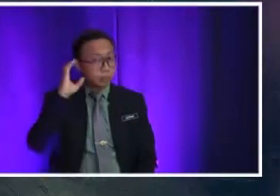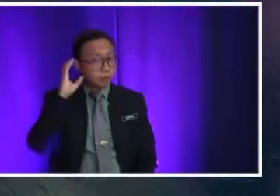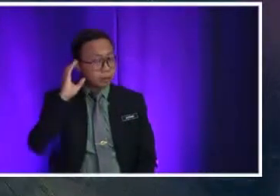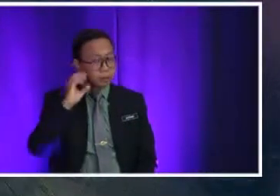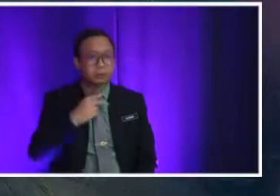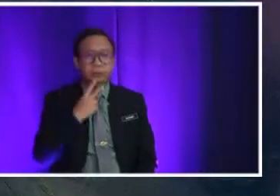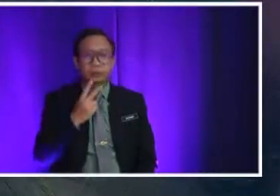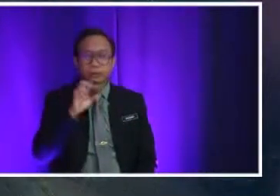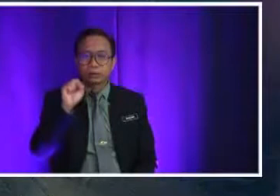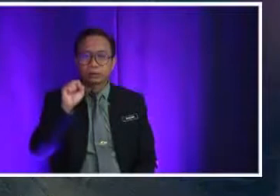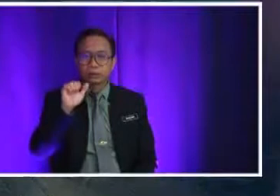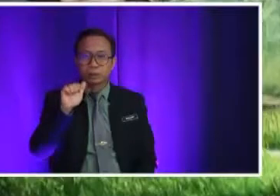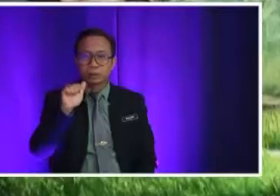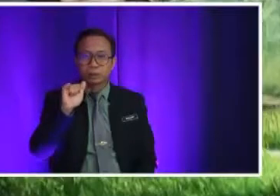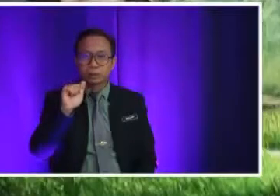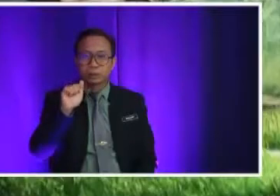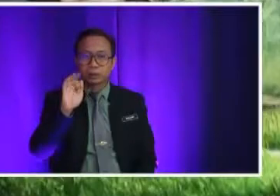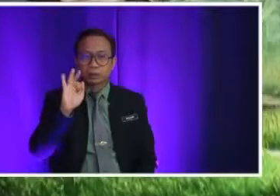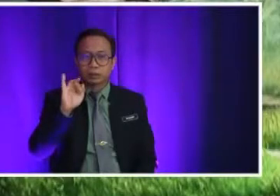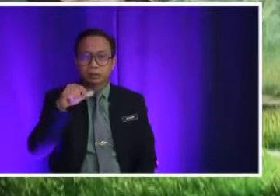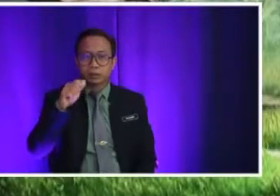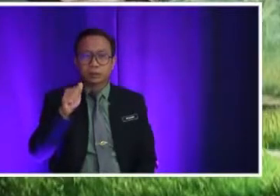suara Safika jawab Soalnya nih